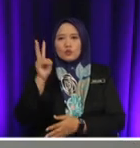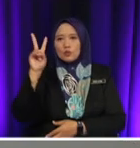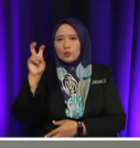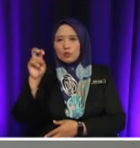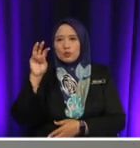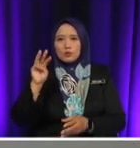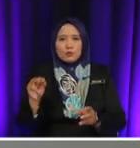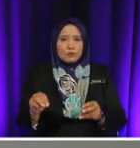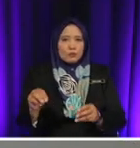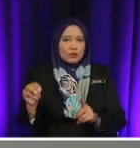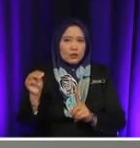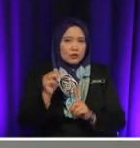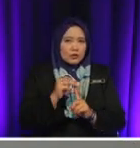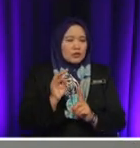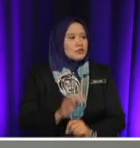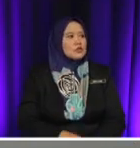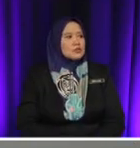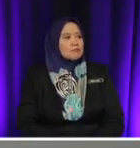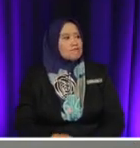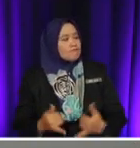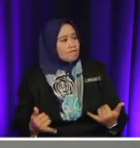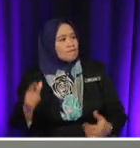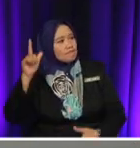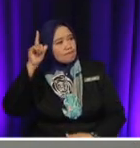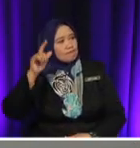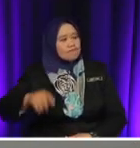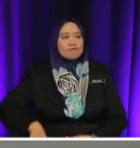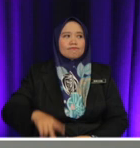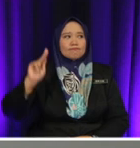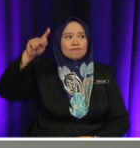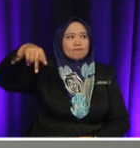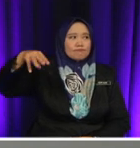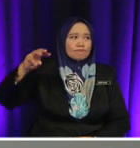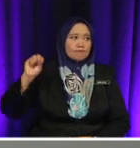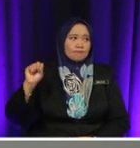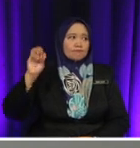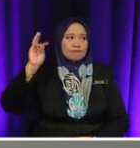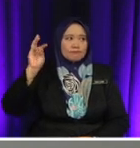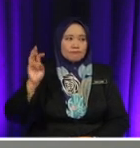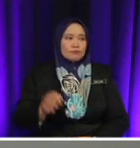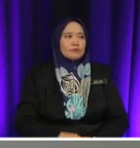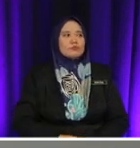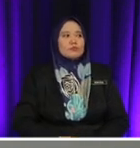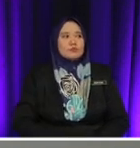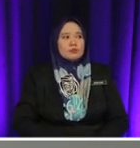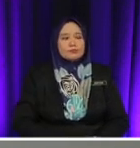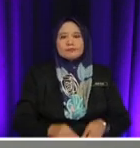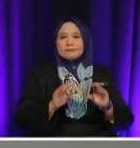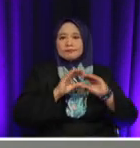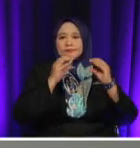keen mengelas Ok untuk mengelas ni kita ada Pilian jawapan